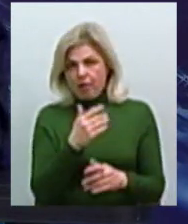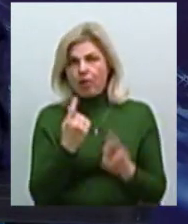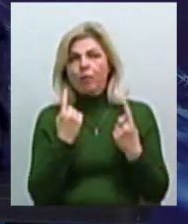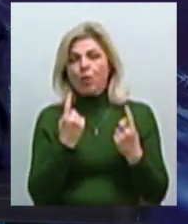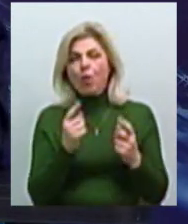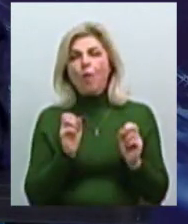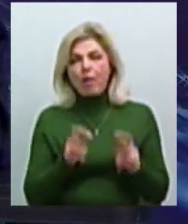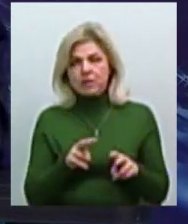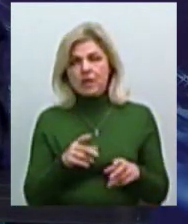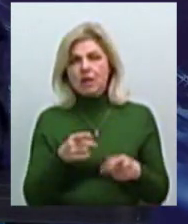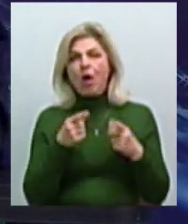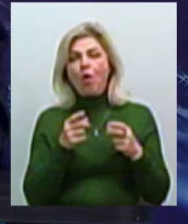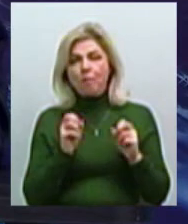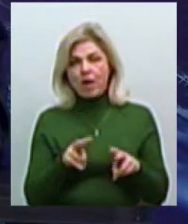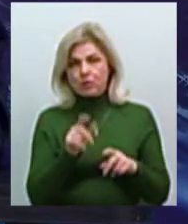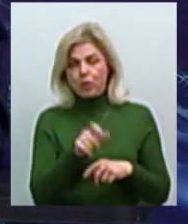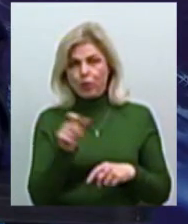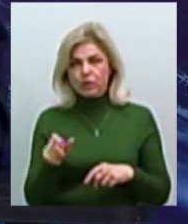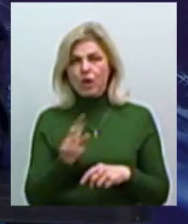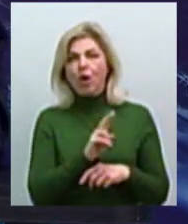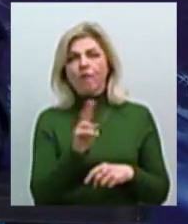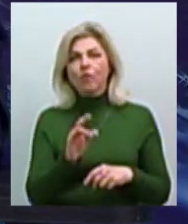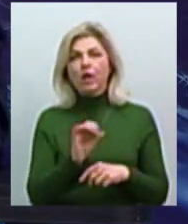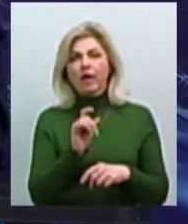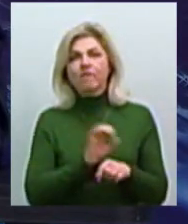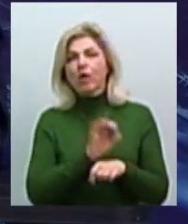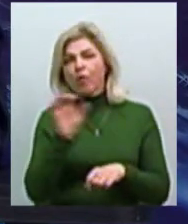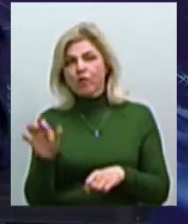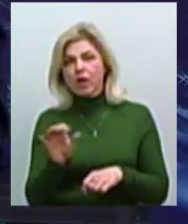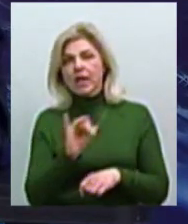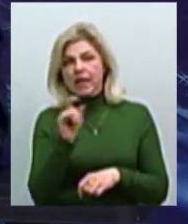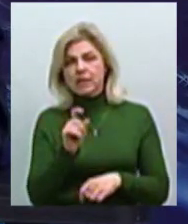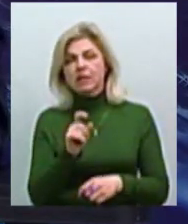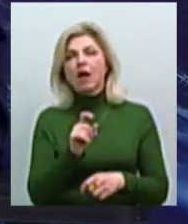загрозу життю людей, яких ми евакуювали з больниць під Капельницею.